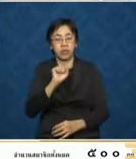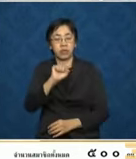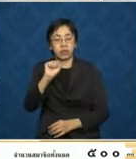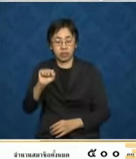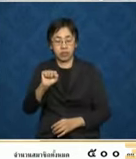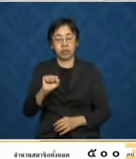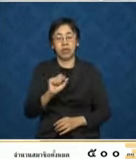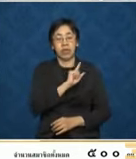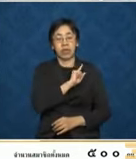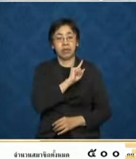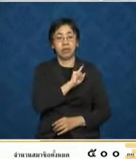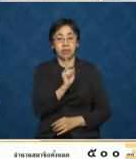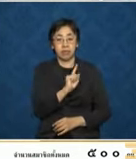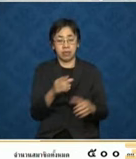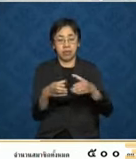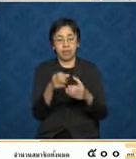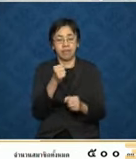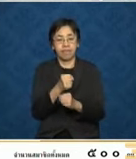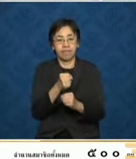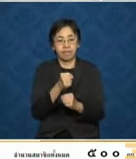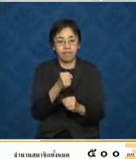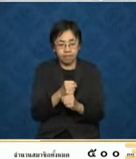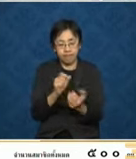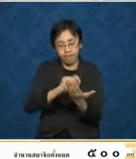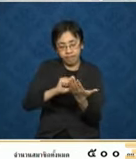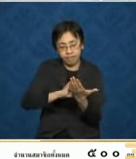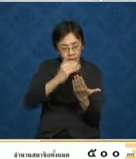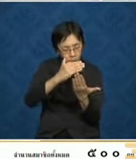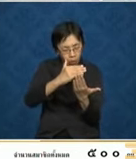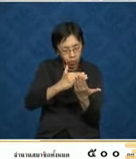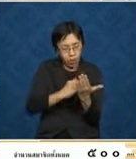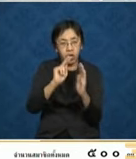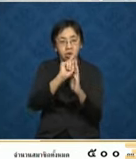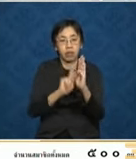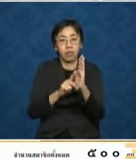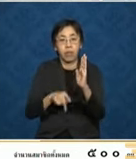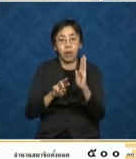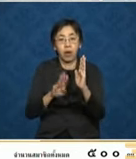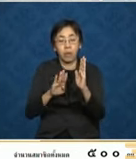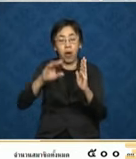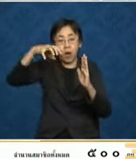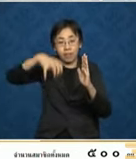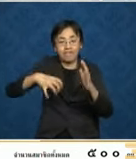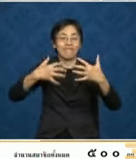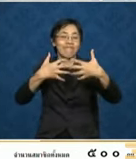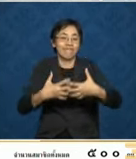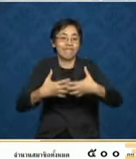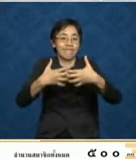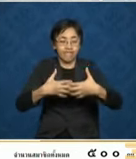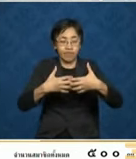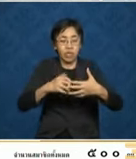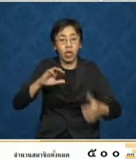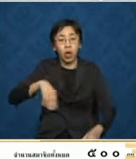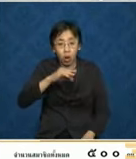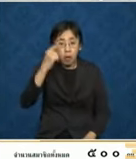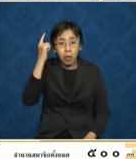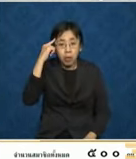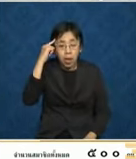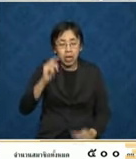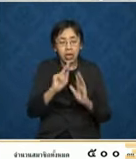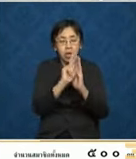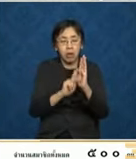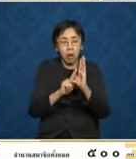ำลังให้คณะทำงานของกรรมการยกร่างพ.ร.บ.โรงงานตอนนี้ท่านประธานทราบไหมครับโรงงานเนี่ยเอ